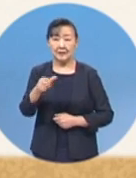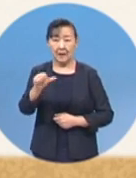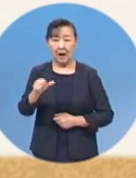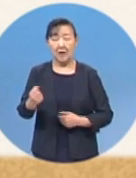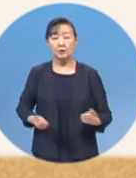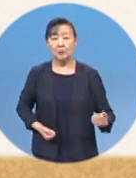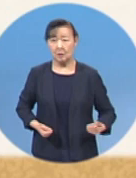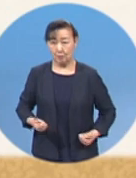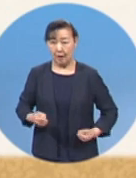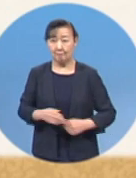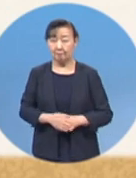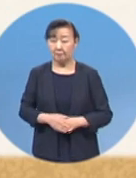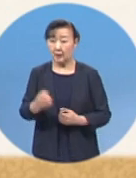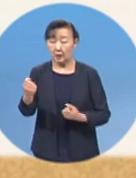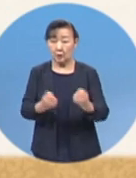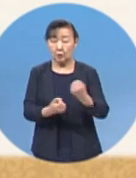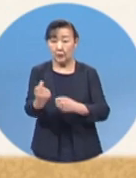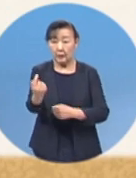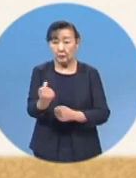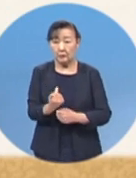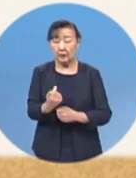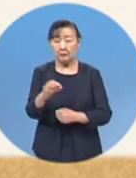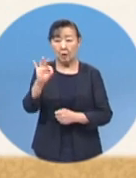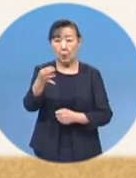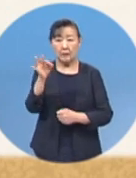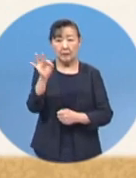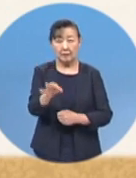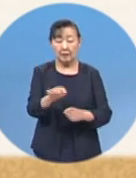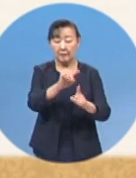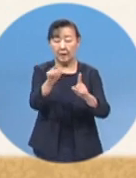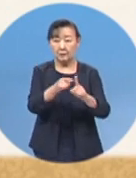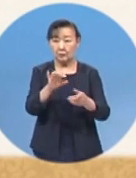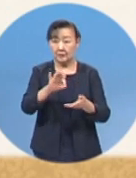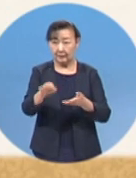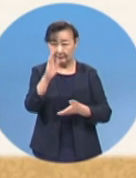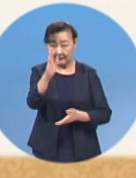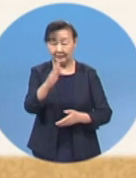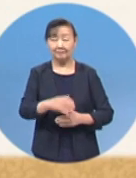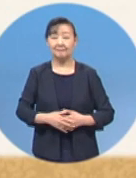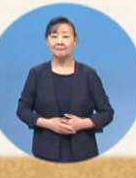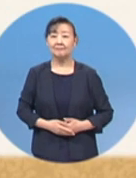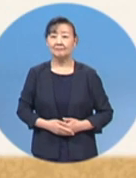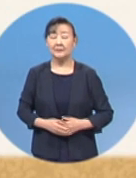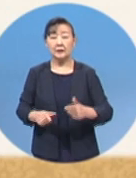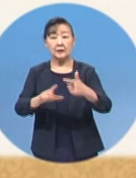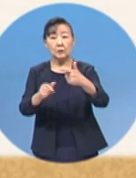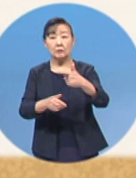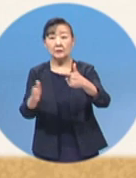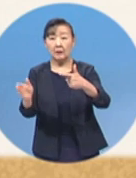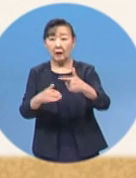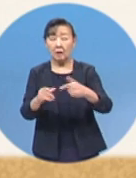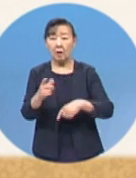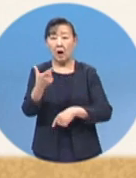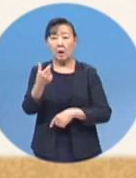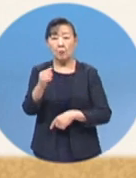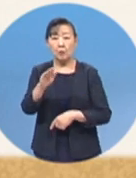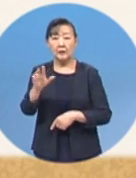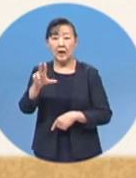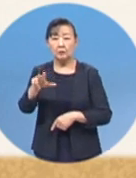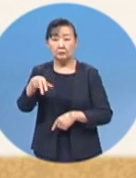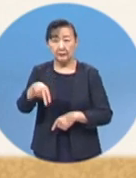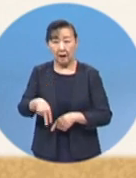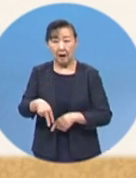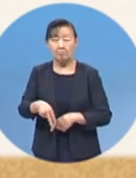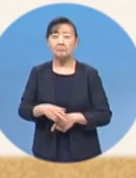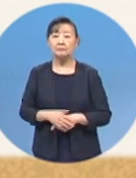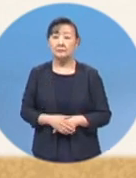沼です。お車でお越しの方は有料駐車場をご利用ください。 6月からはモデルナ社製ワクチンの接